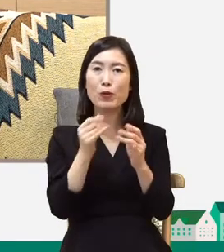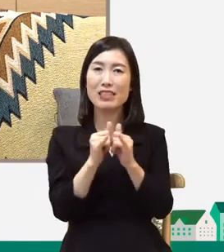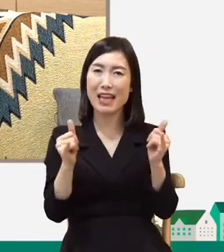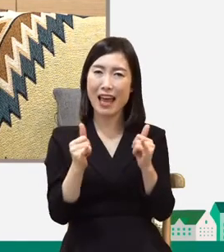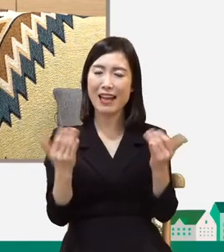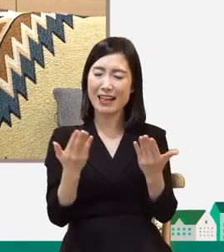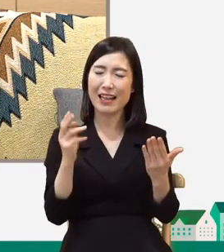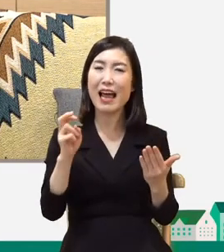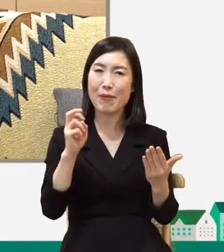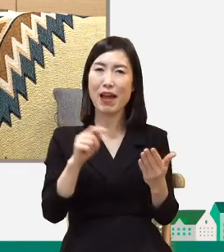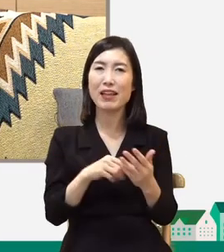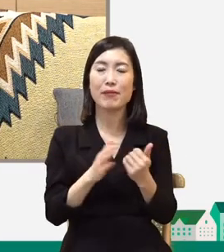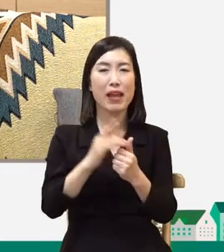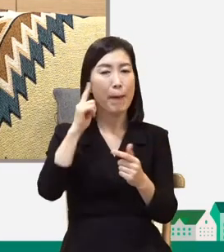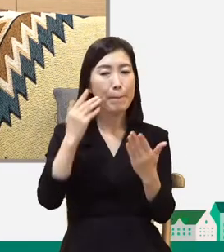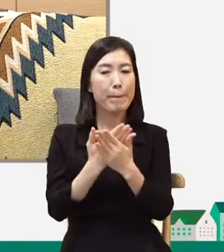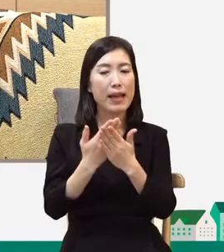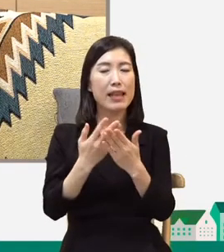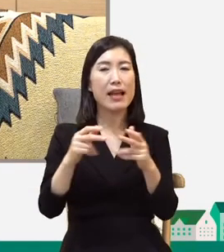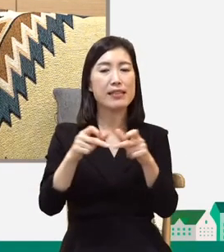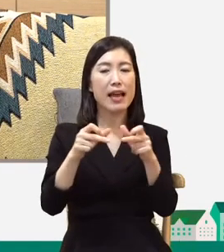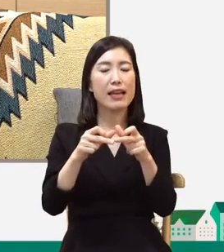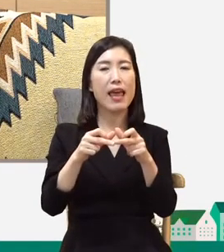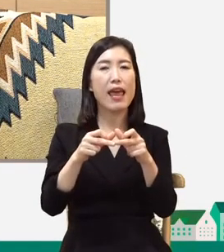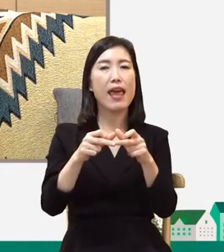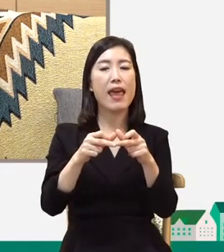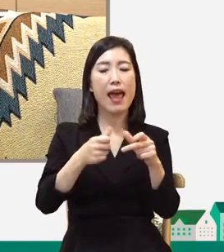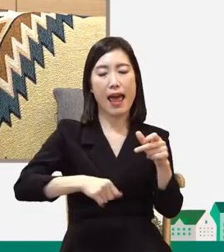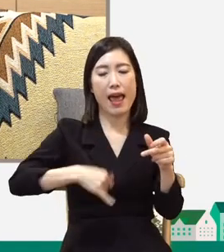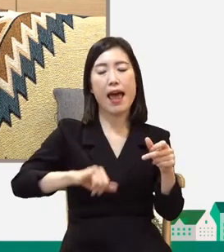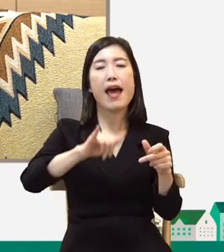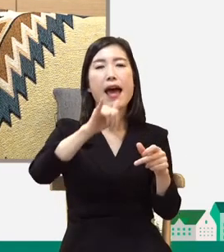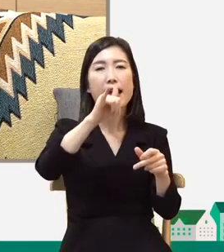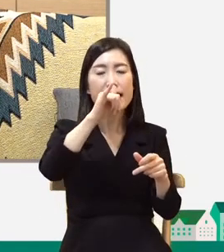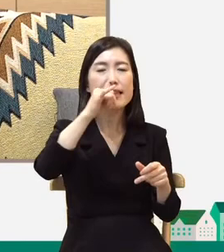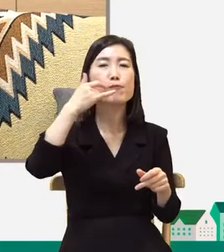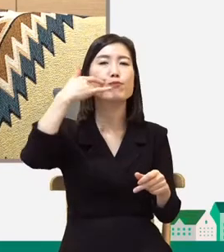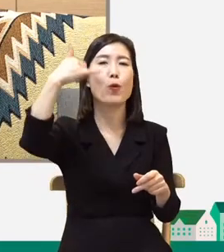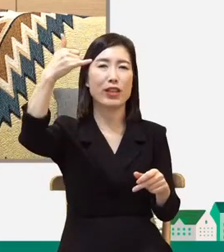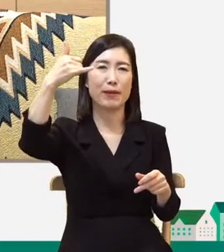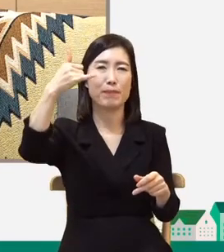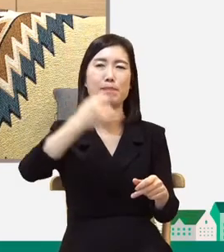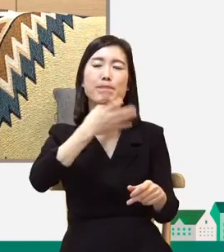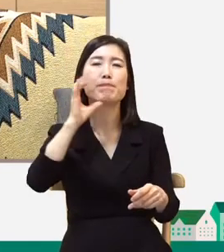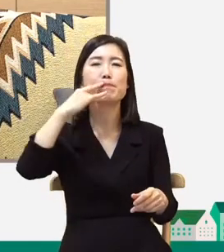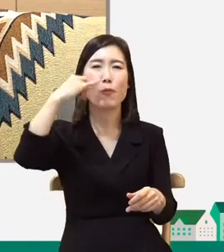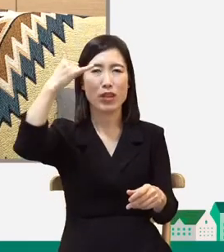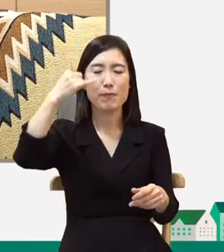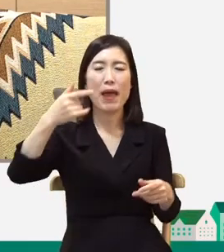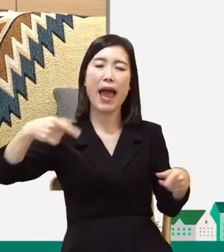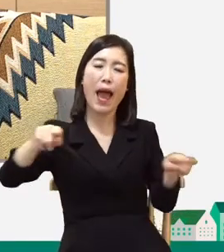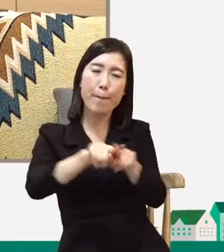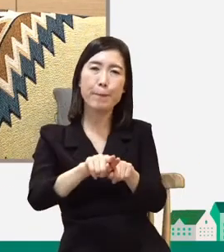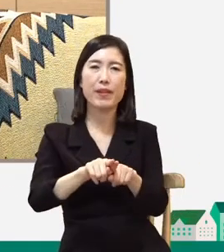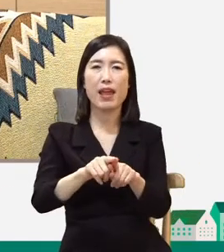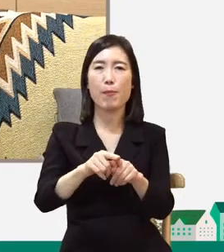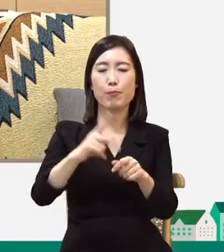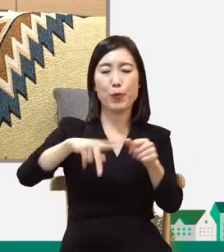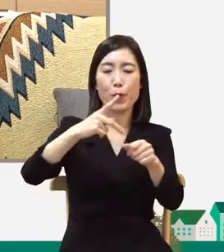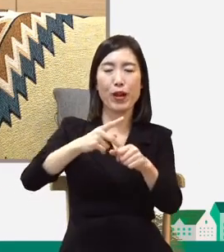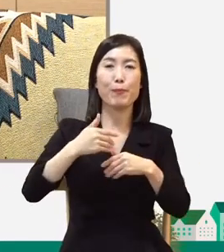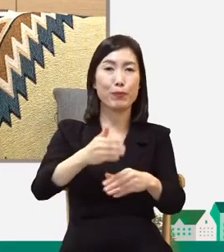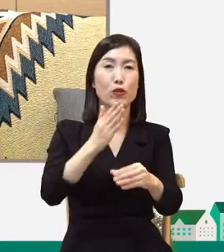같아요. 그래서 발달장애인을 자녀로 둔 고령의 어머님들과 지역사회 자립을 위한 모임을 진행을 하고 있습니다. 그런데